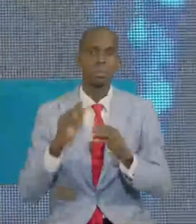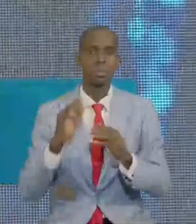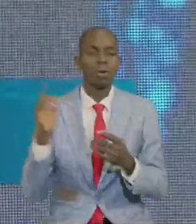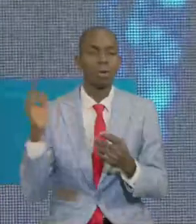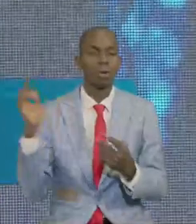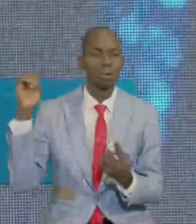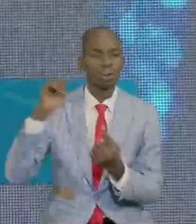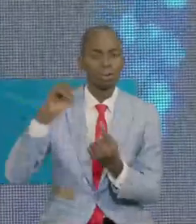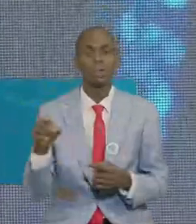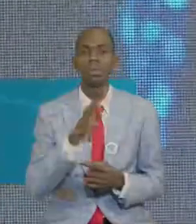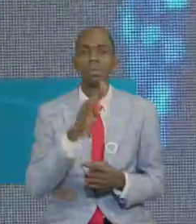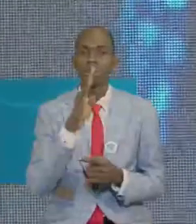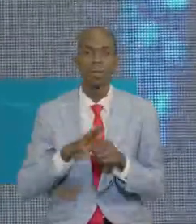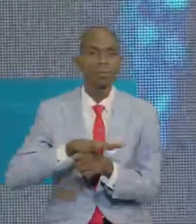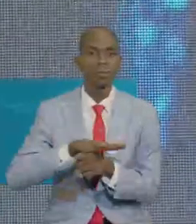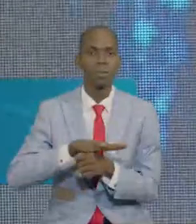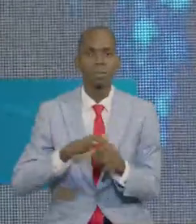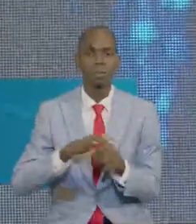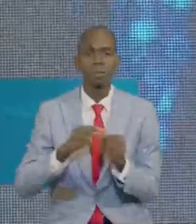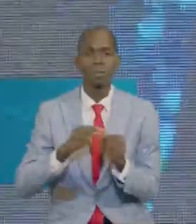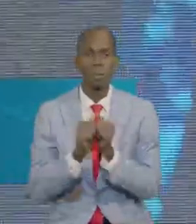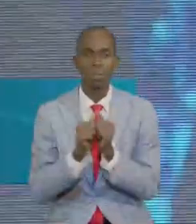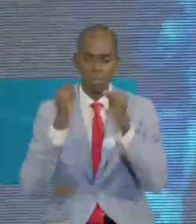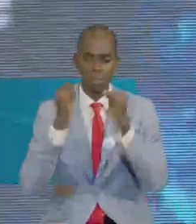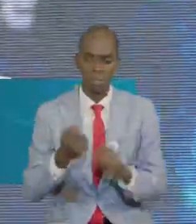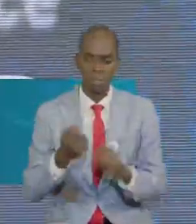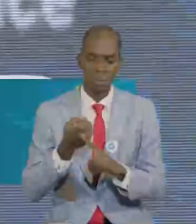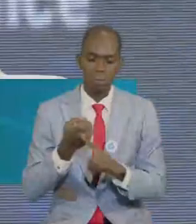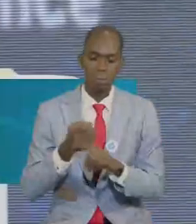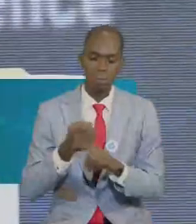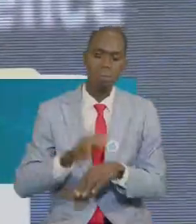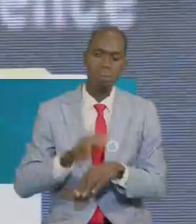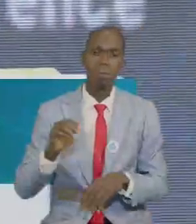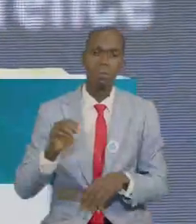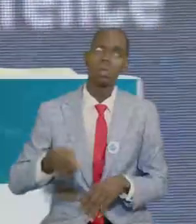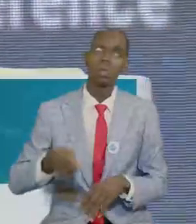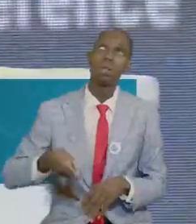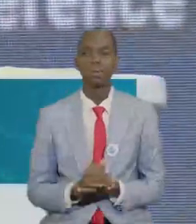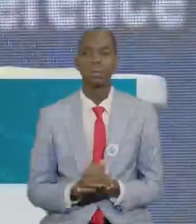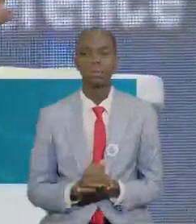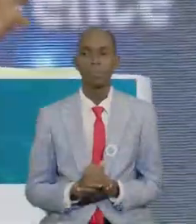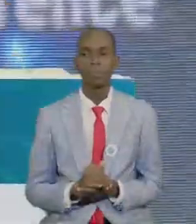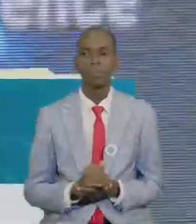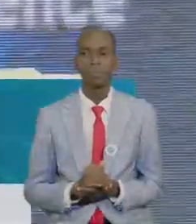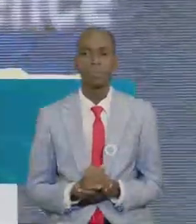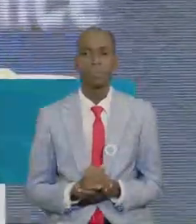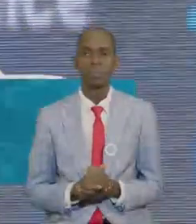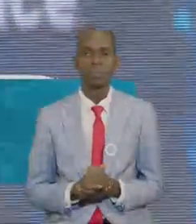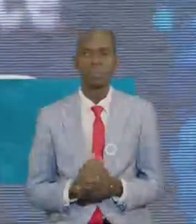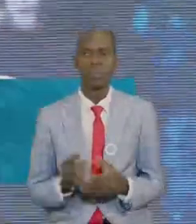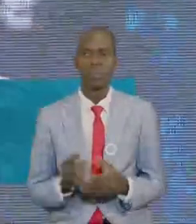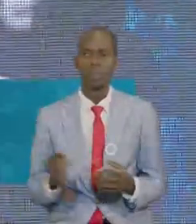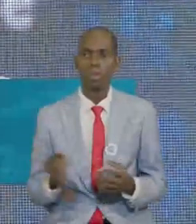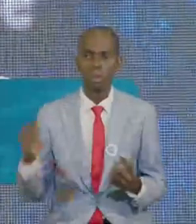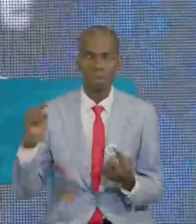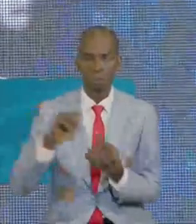be endued with power from on high. Jusqu'à ce que vous soyez revêtus de la puissance d'en haut. Until you